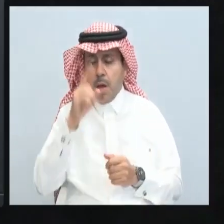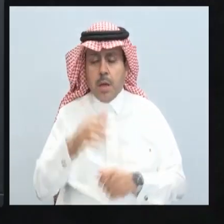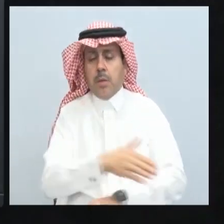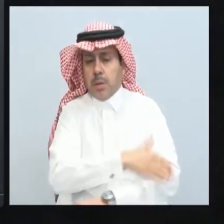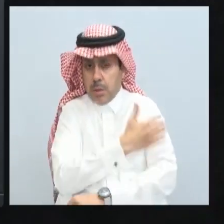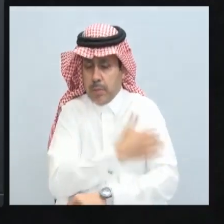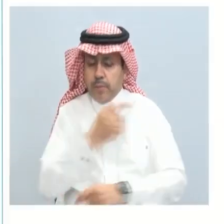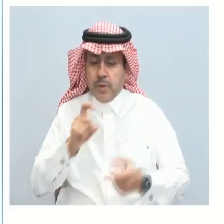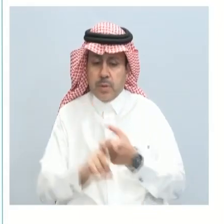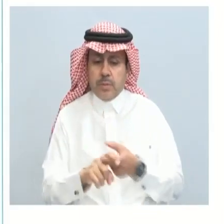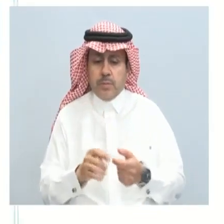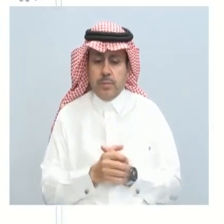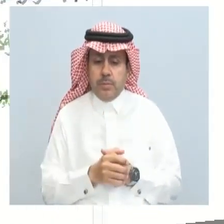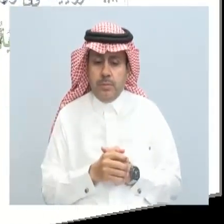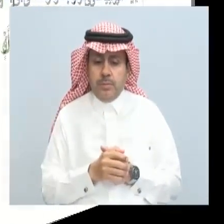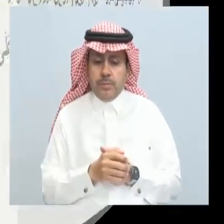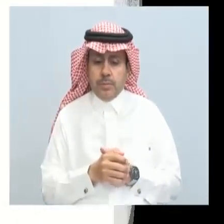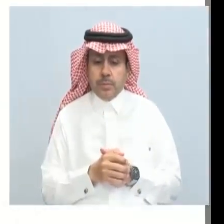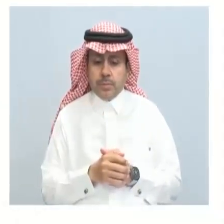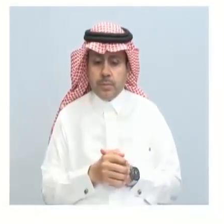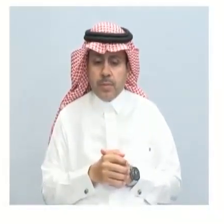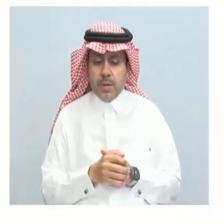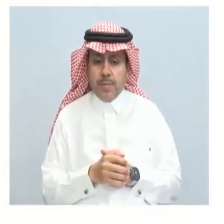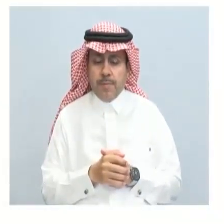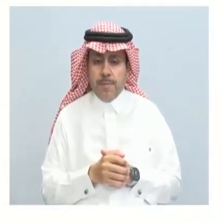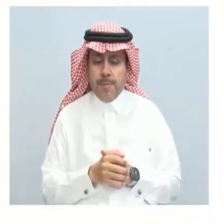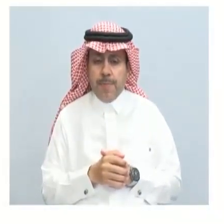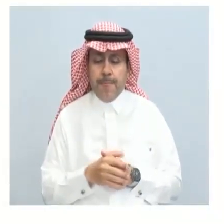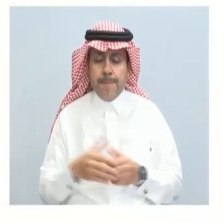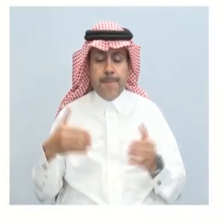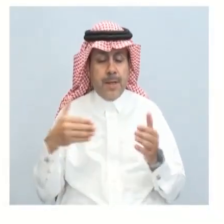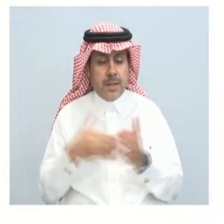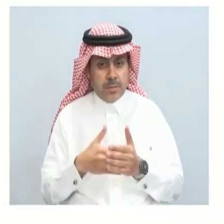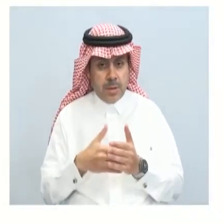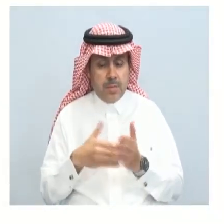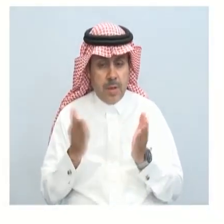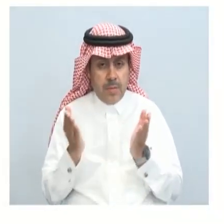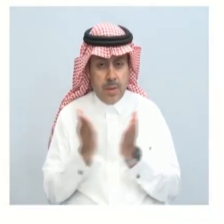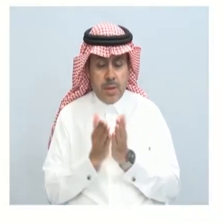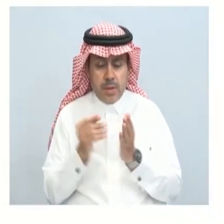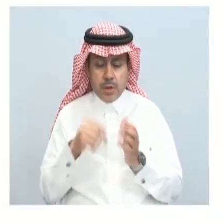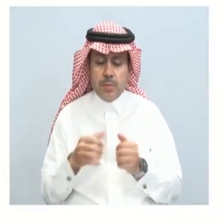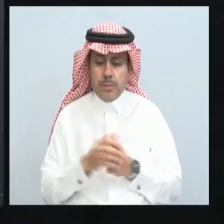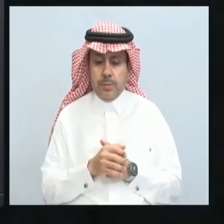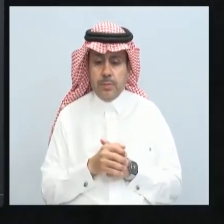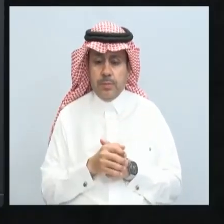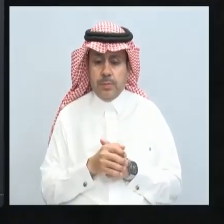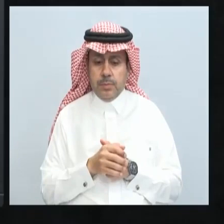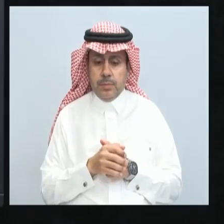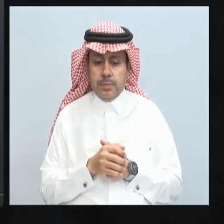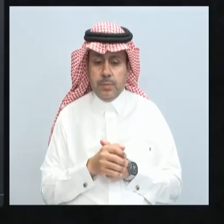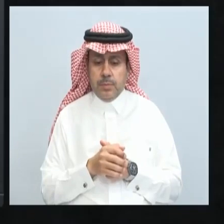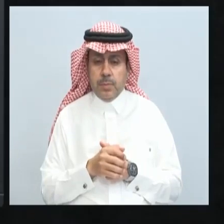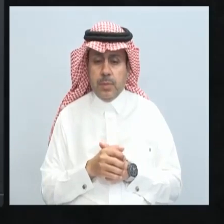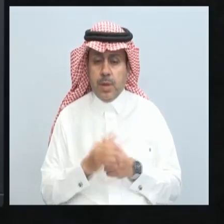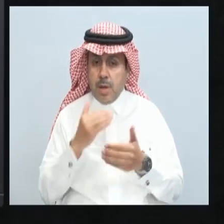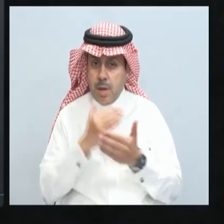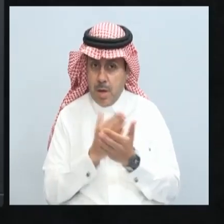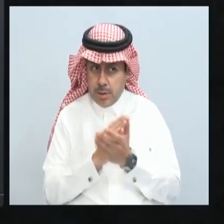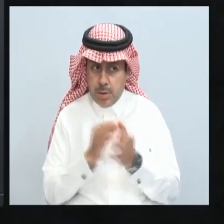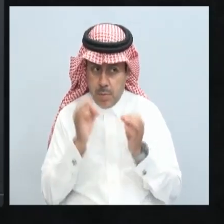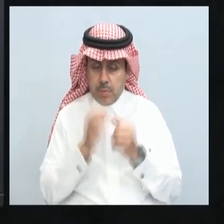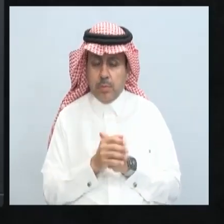ان يتزوجها ايضا ايها الطلاب والطالبات بعد الاستعراض على هذه الاقسام المهمه